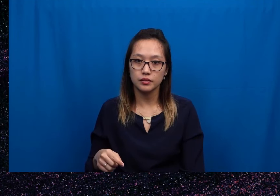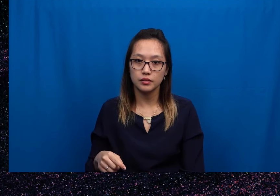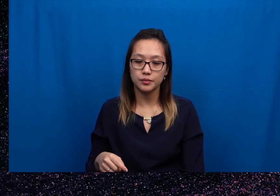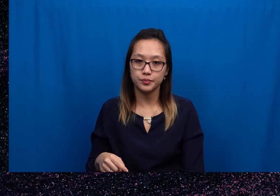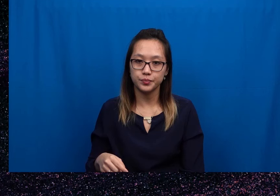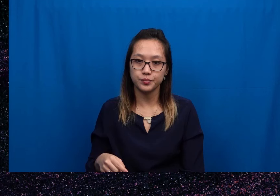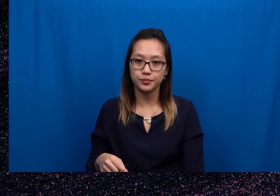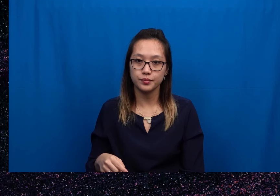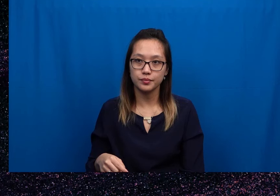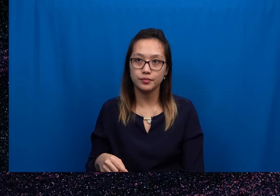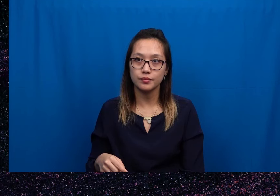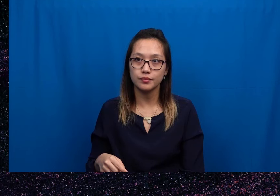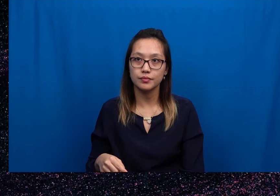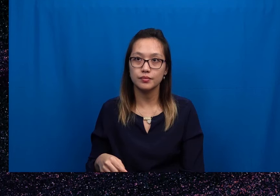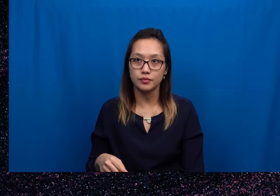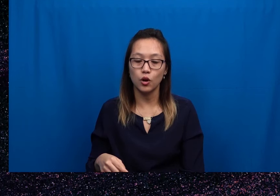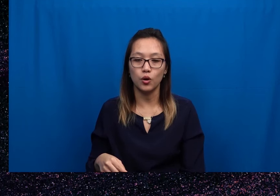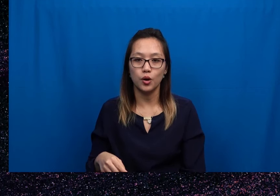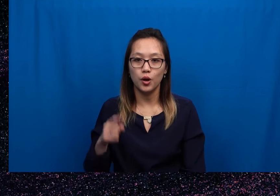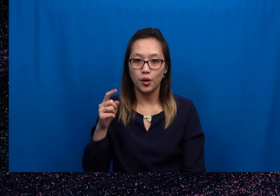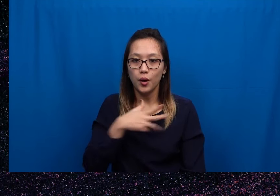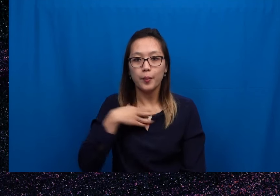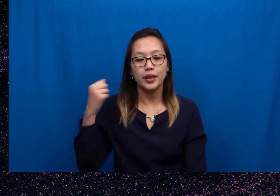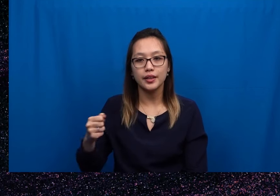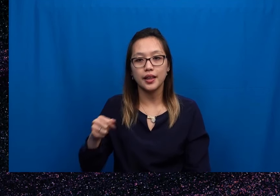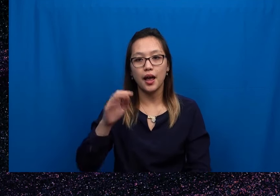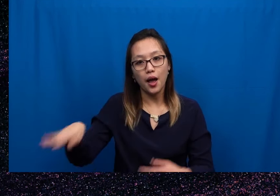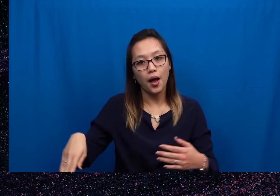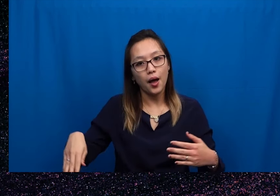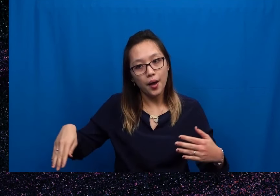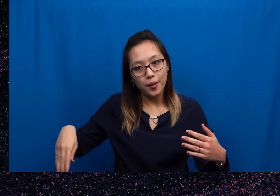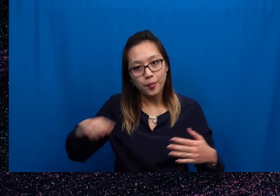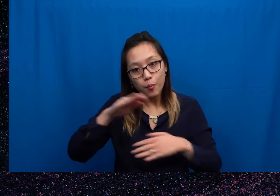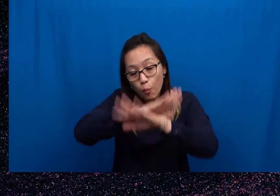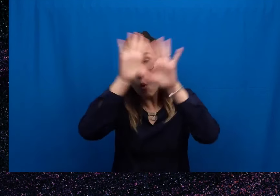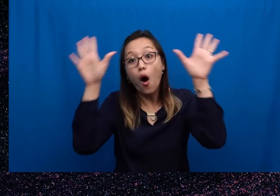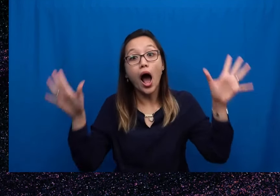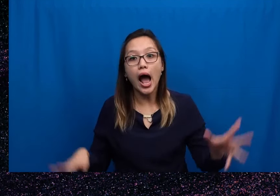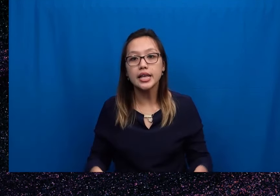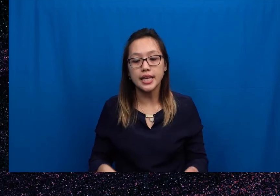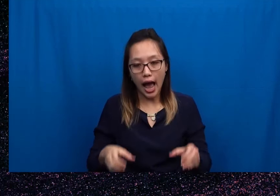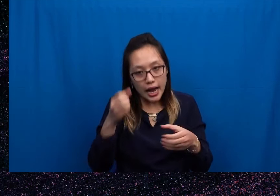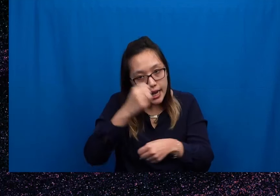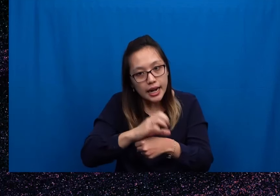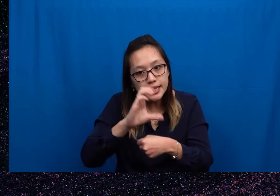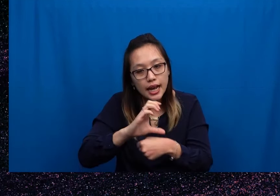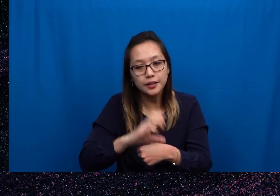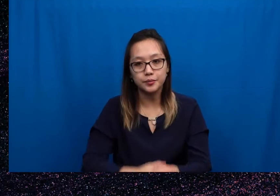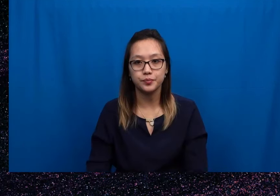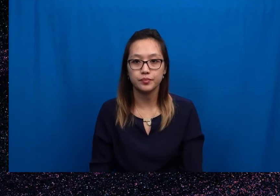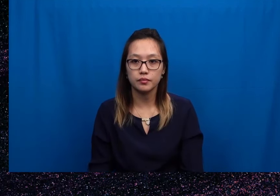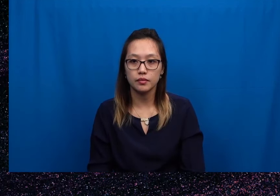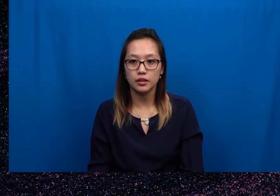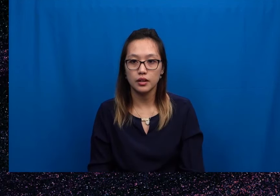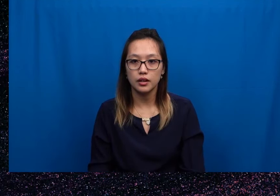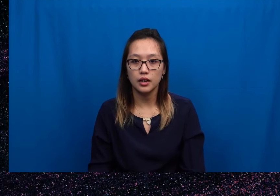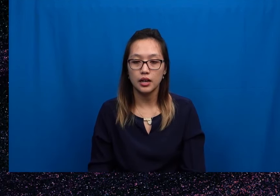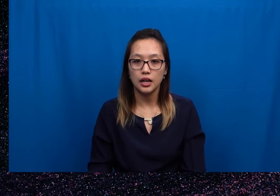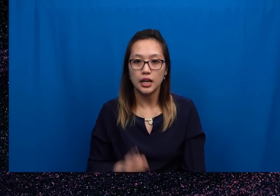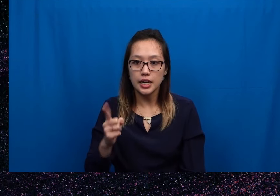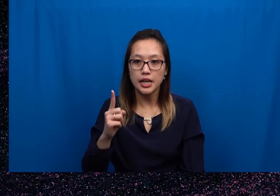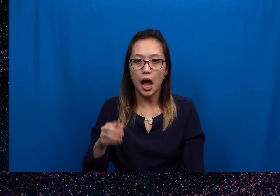ini. Dia seorang yang sangat dihormati, sudah berusia. Dan dia sudah fasih berbahasa Indonesia. Tetapi